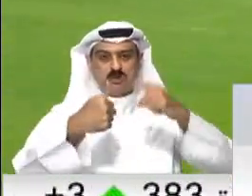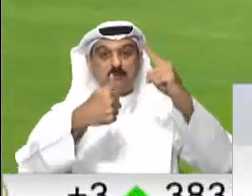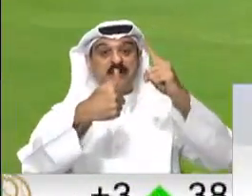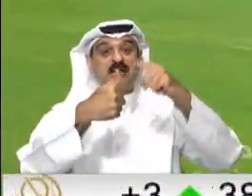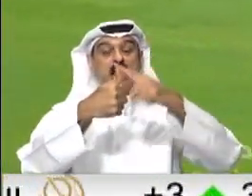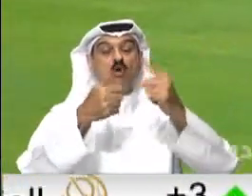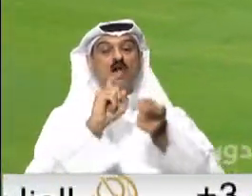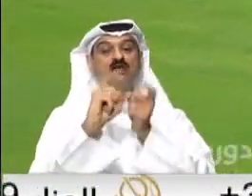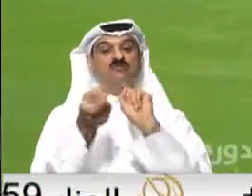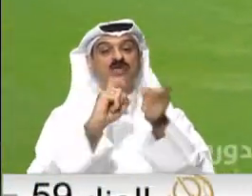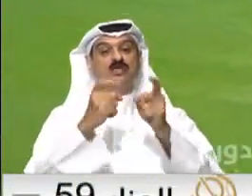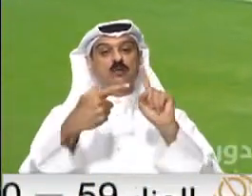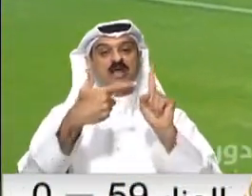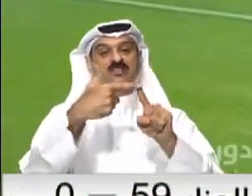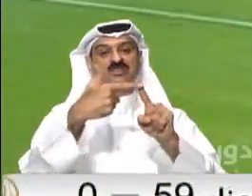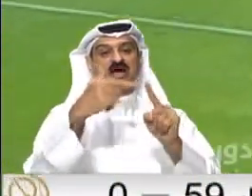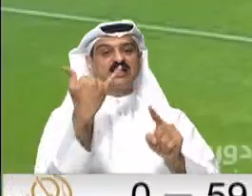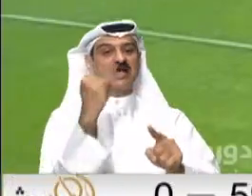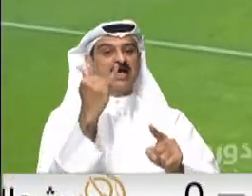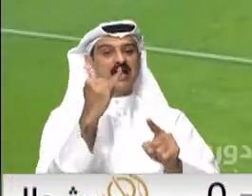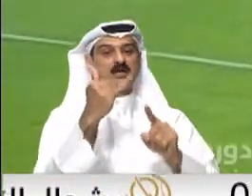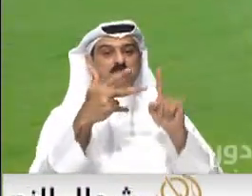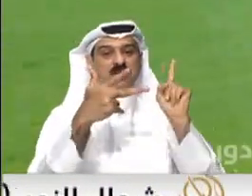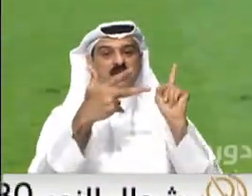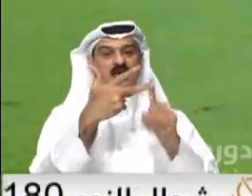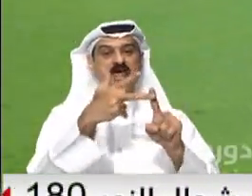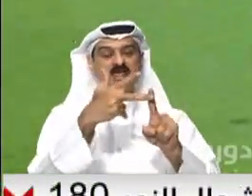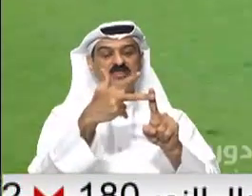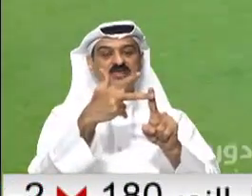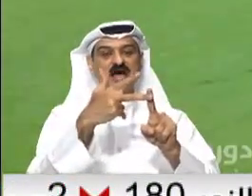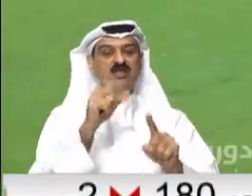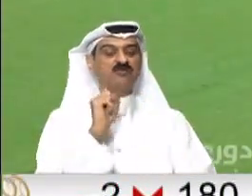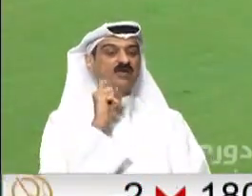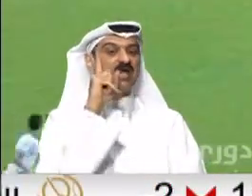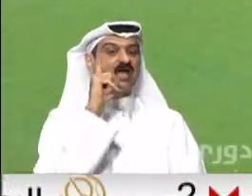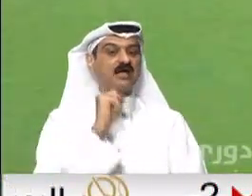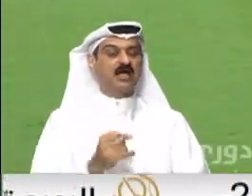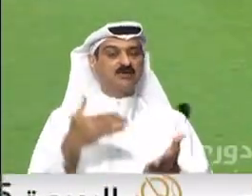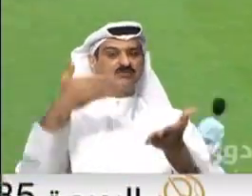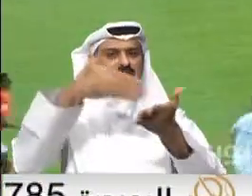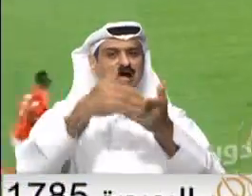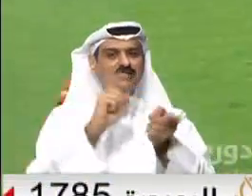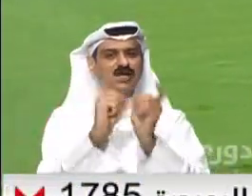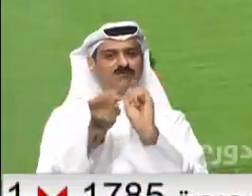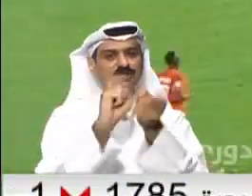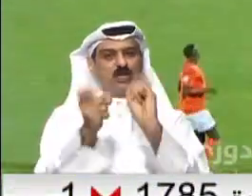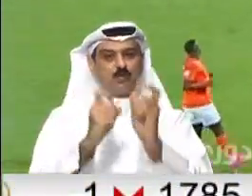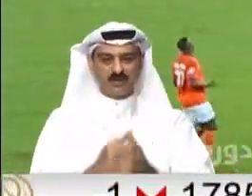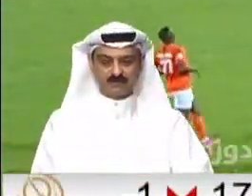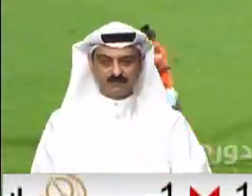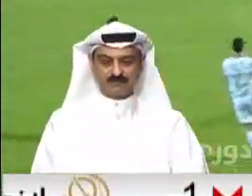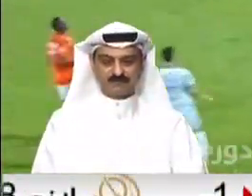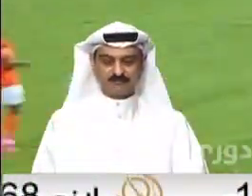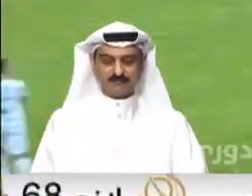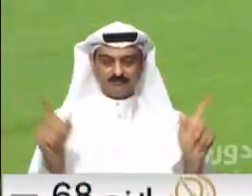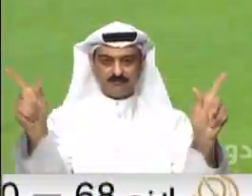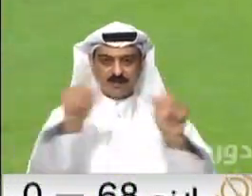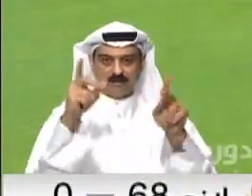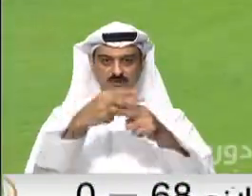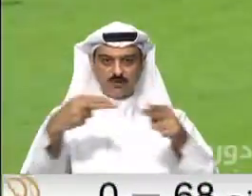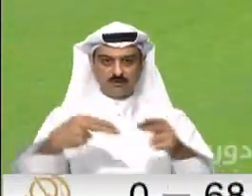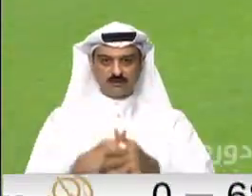الممتاز وخلفه وكلهم من العربي وكاظمه بعد دخول البطوله مراحيلها الحاسمه للتلفزيون دوله